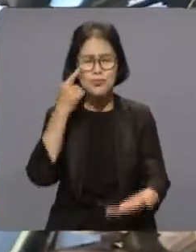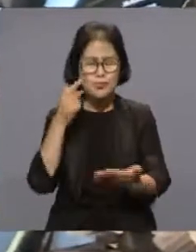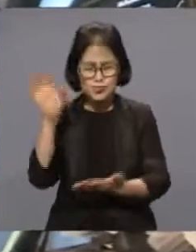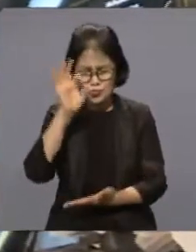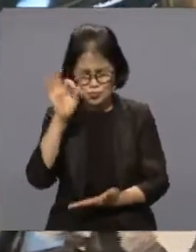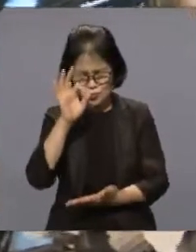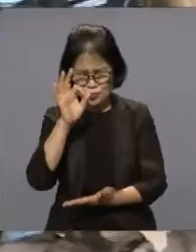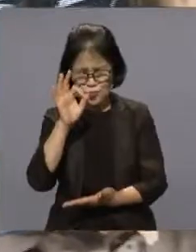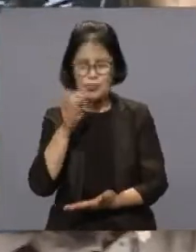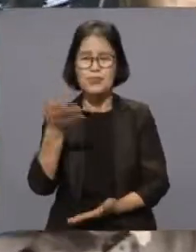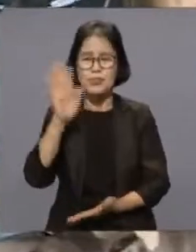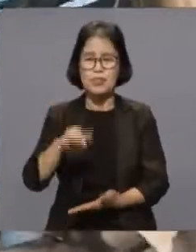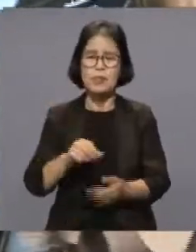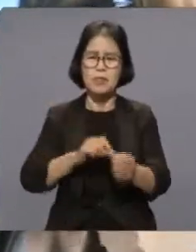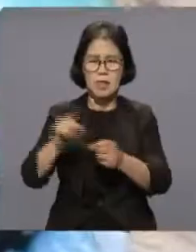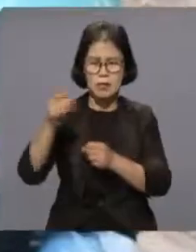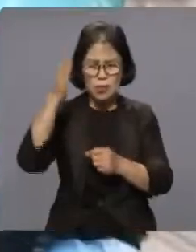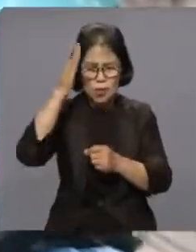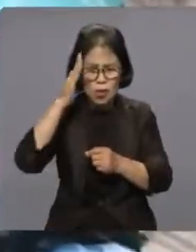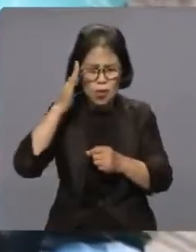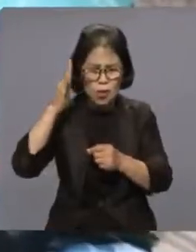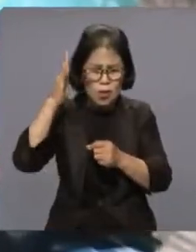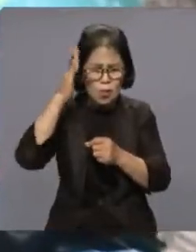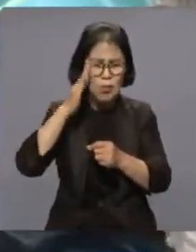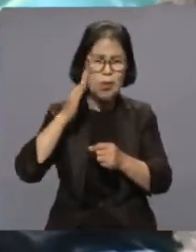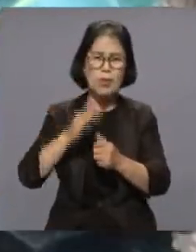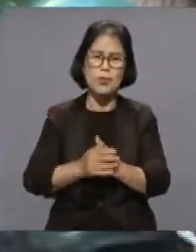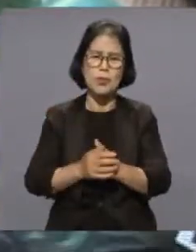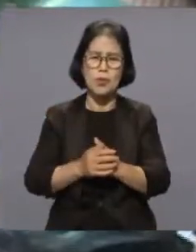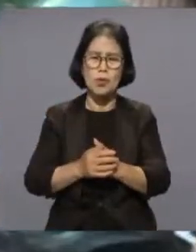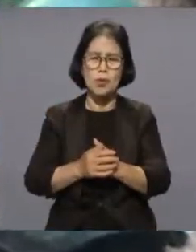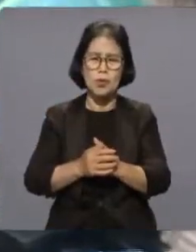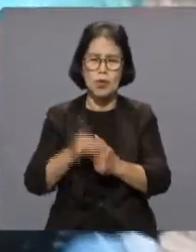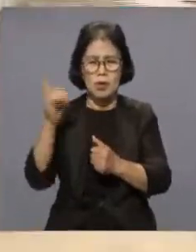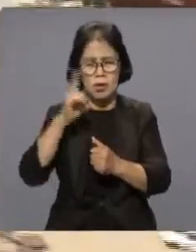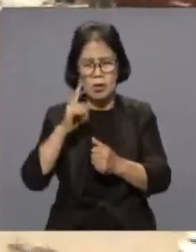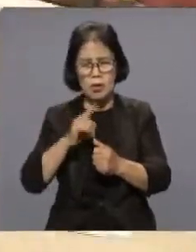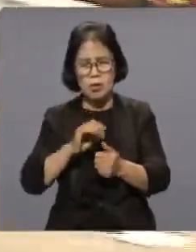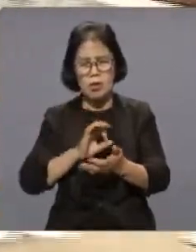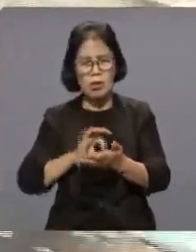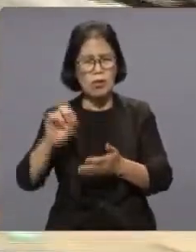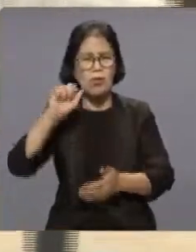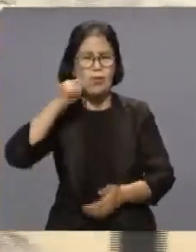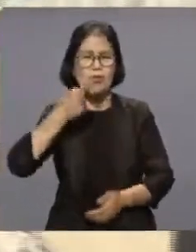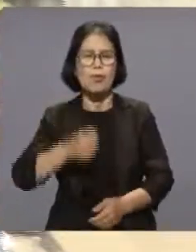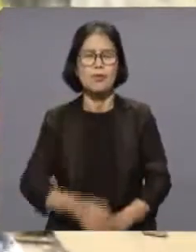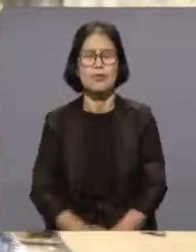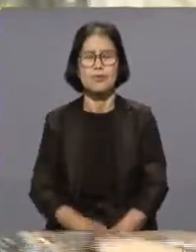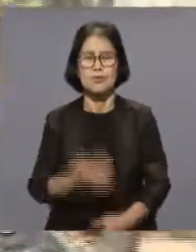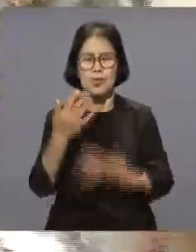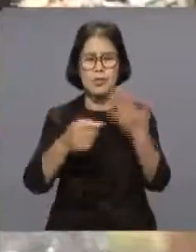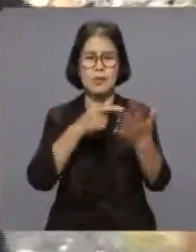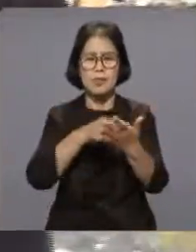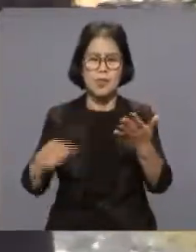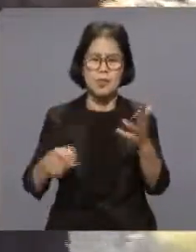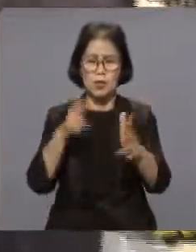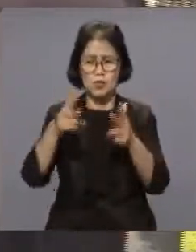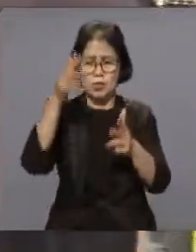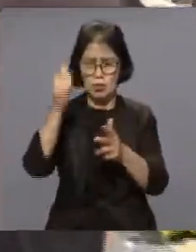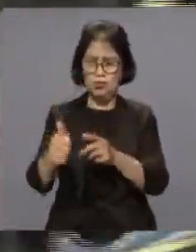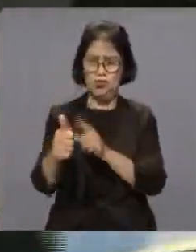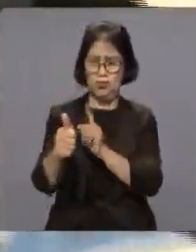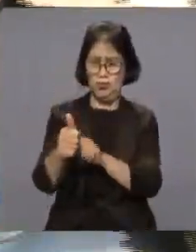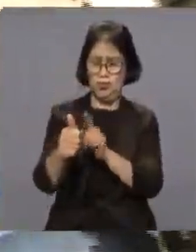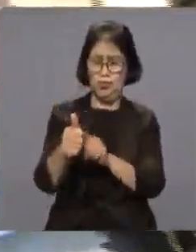켜고 찾아보지만 대부분 검게 수치됐거나 방화쇠에 젖었습니다. 화재 피해자인 공장 주인